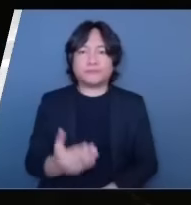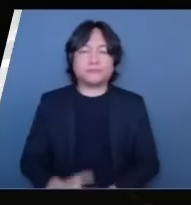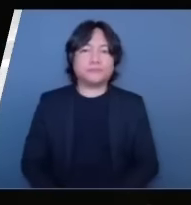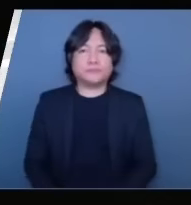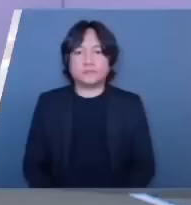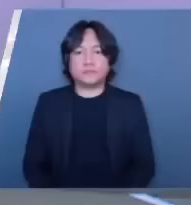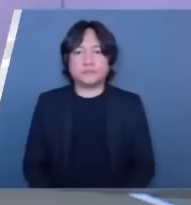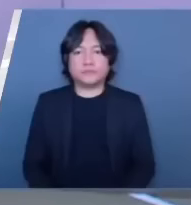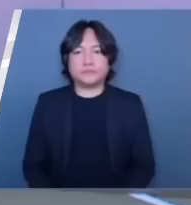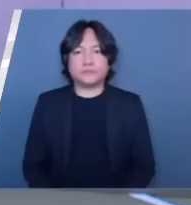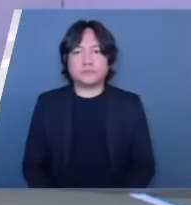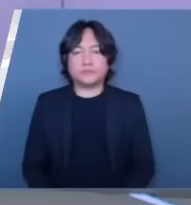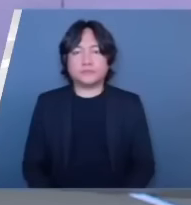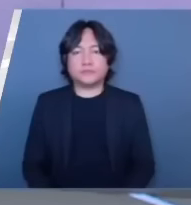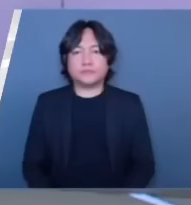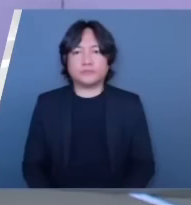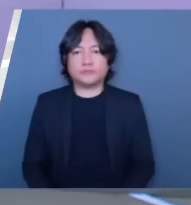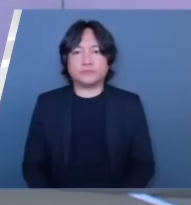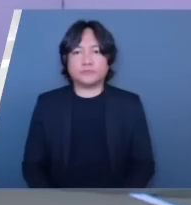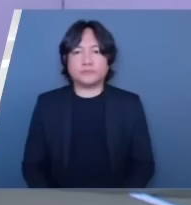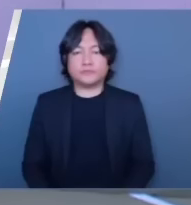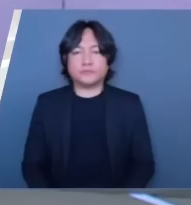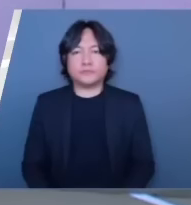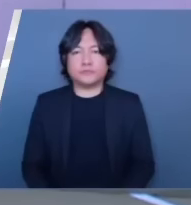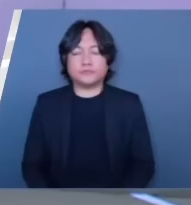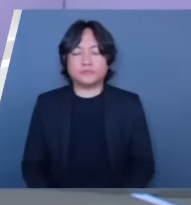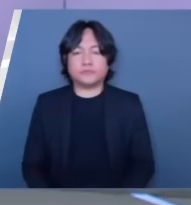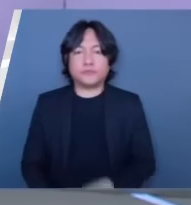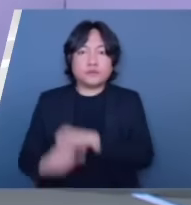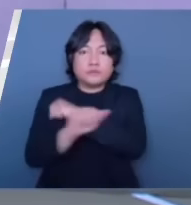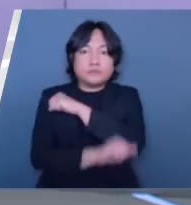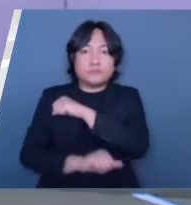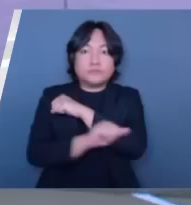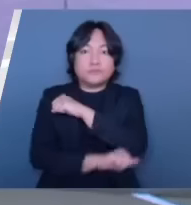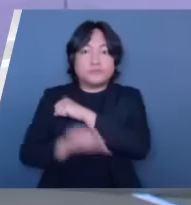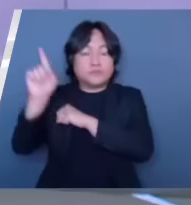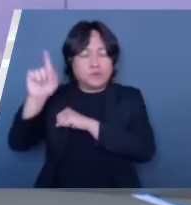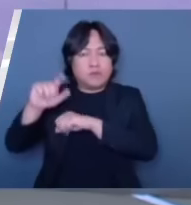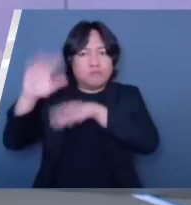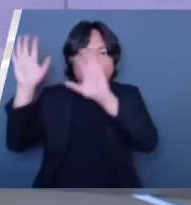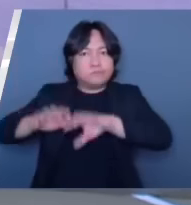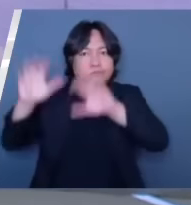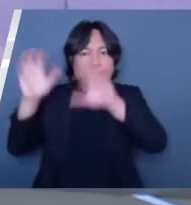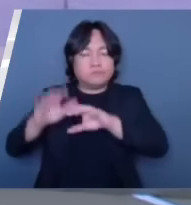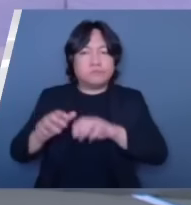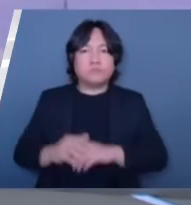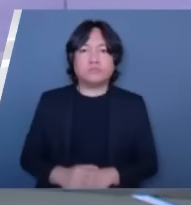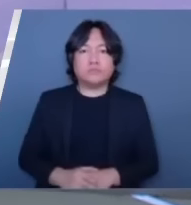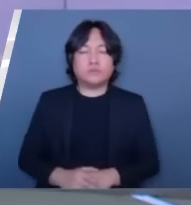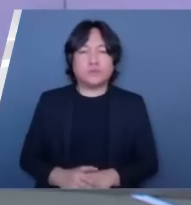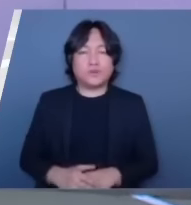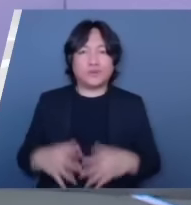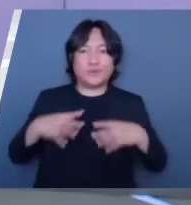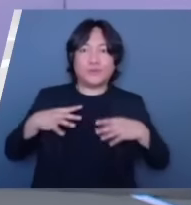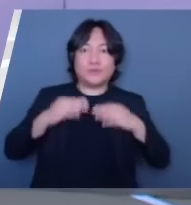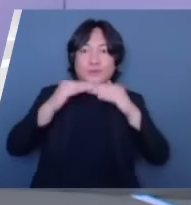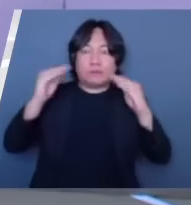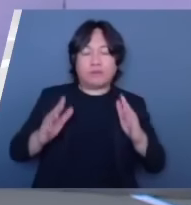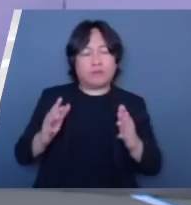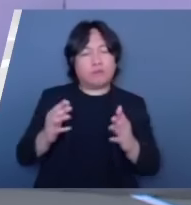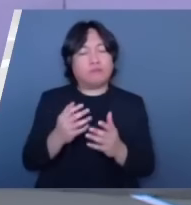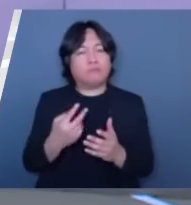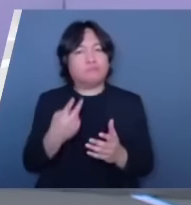Agustin. Sa Aurora naman, kung saan nag-landfall ang bagyo, hindi nakaligtas ang mga resort sa hagupit ng bagyong Mika. Gayun din ang ilang